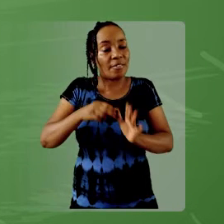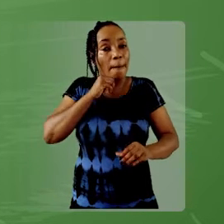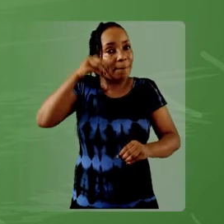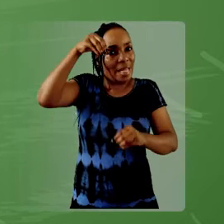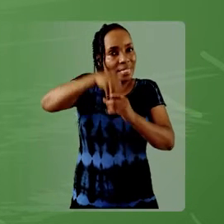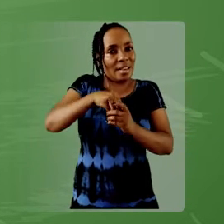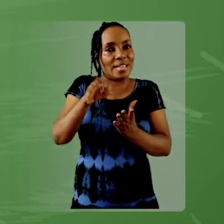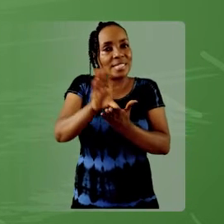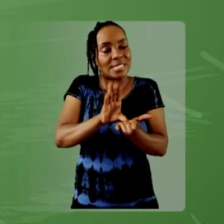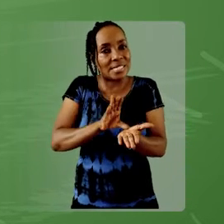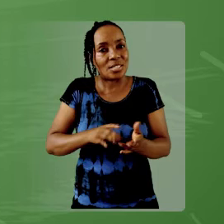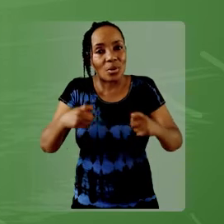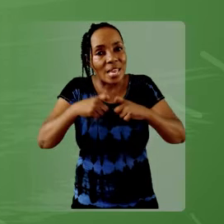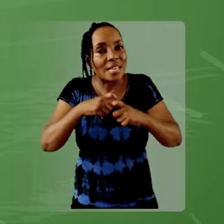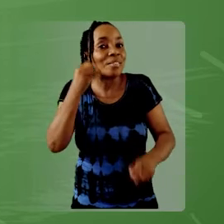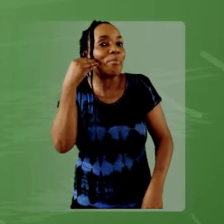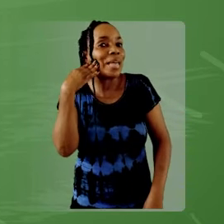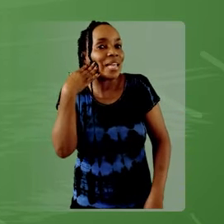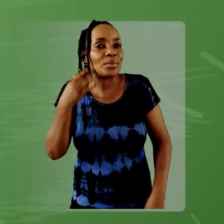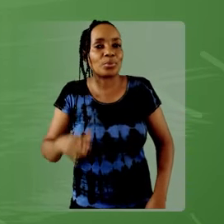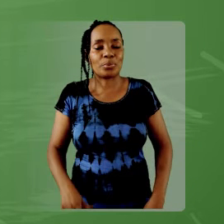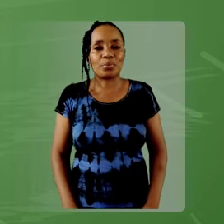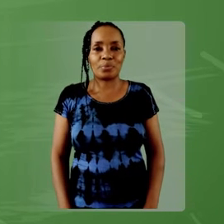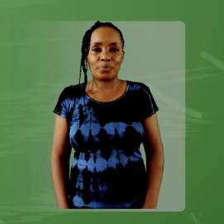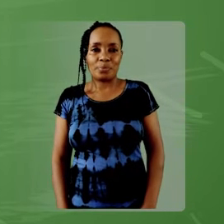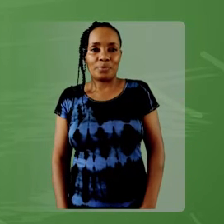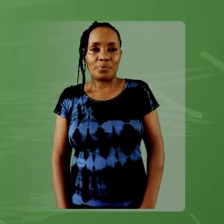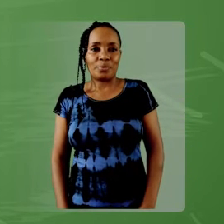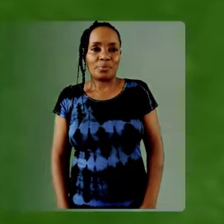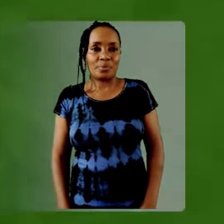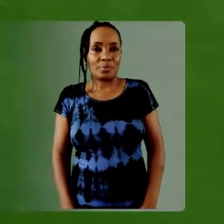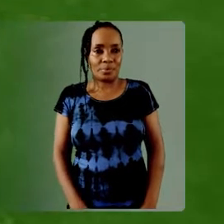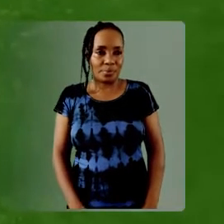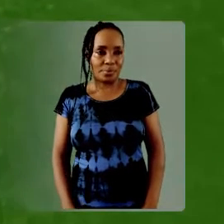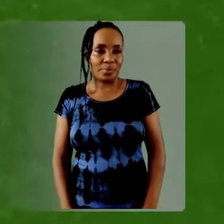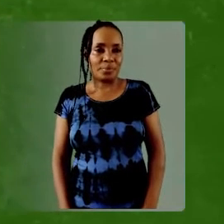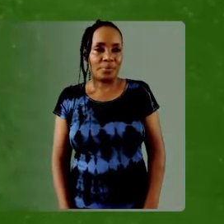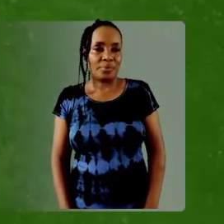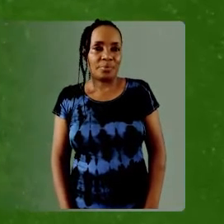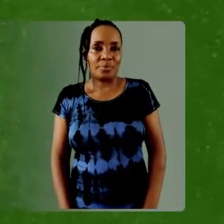pas partie des composants du circuit électrique domestique.